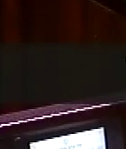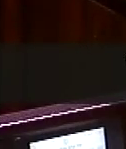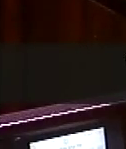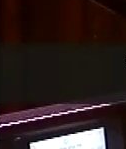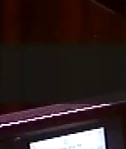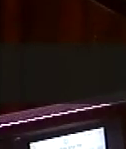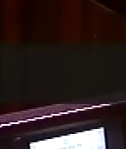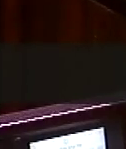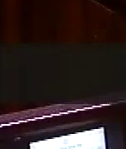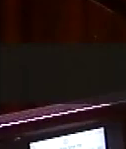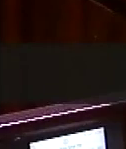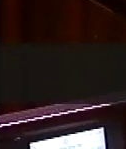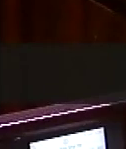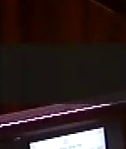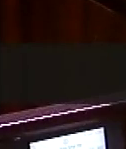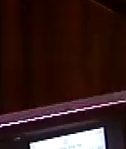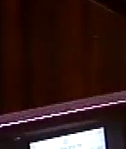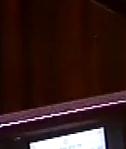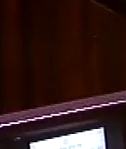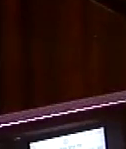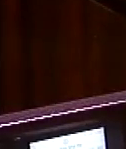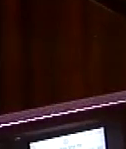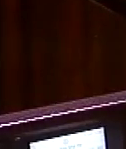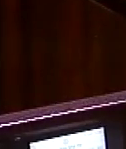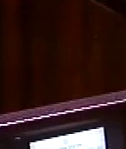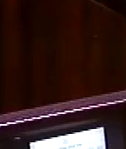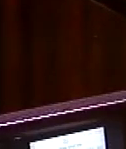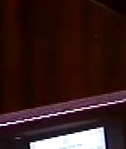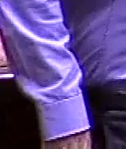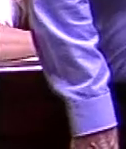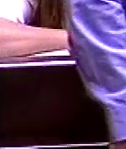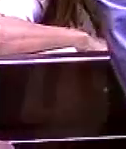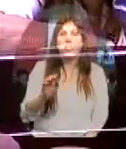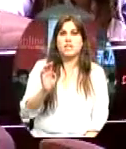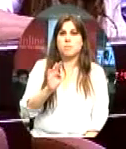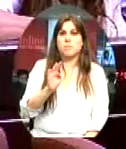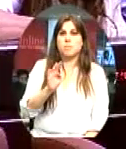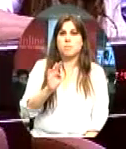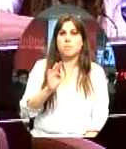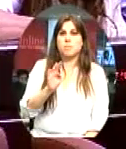המפורש. הארץ זה בסדר. נתניהו ישב בדיון ליד ליברמן, האיש שדחה.